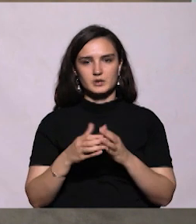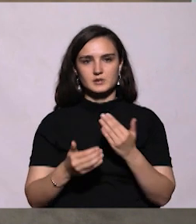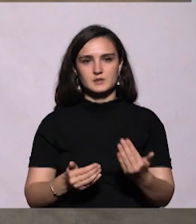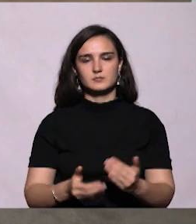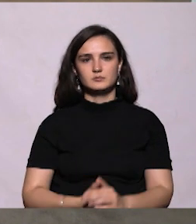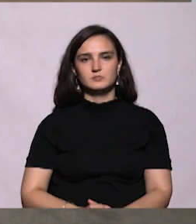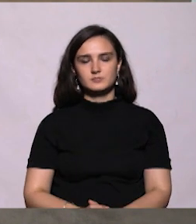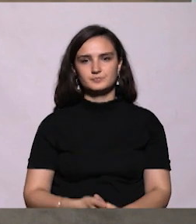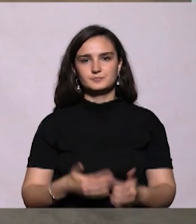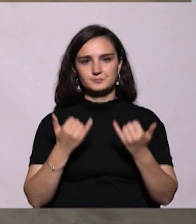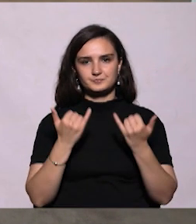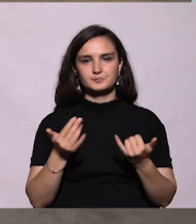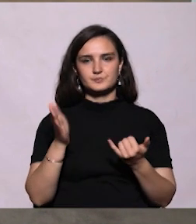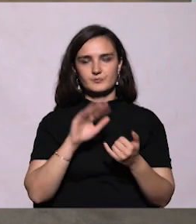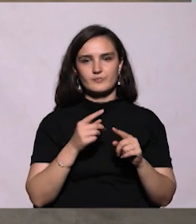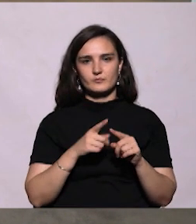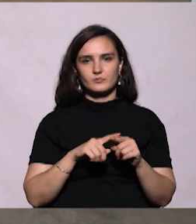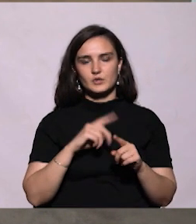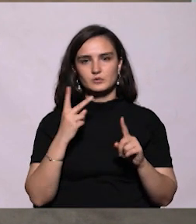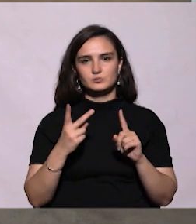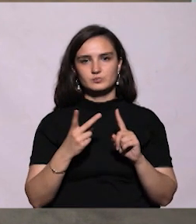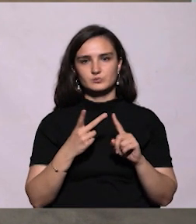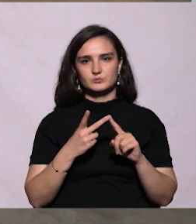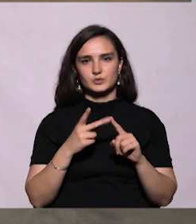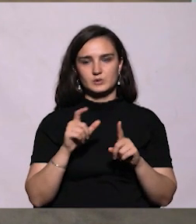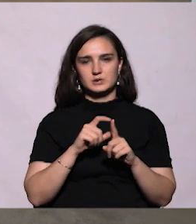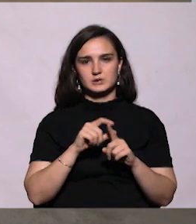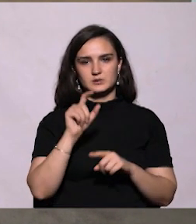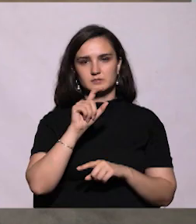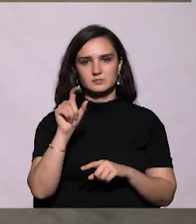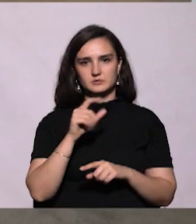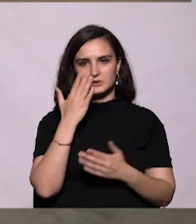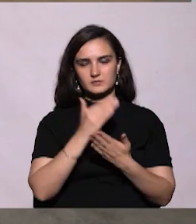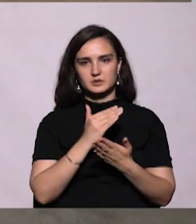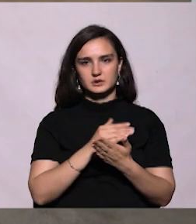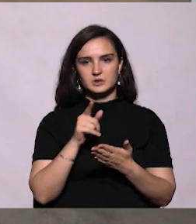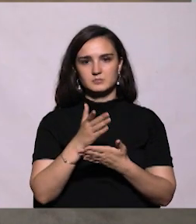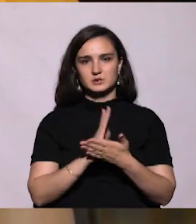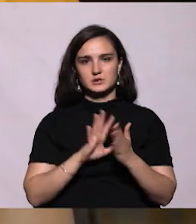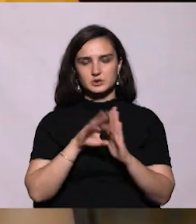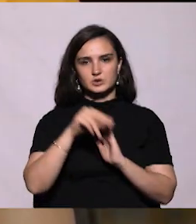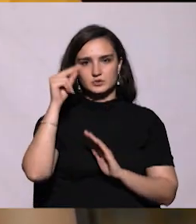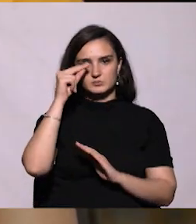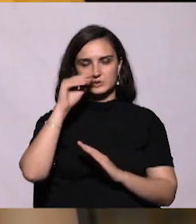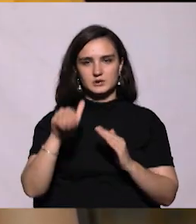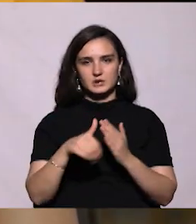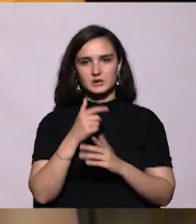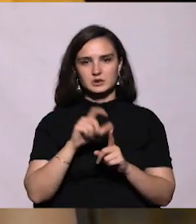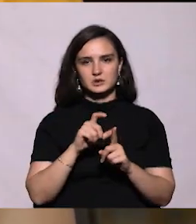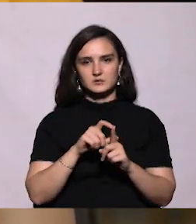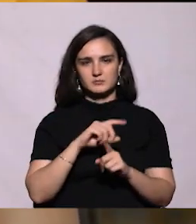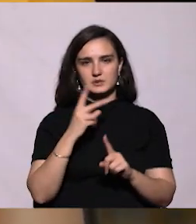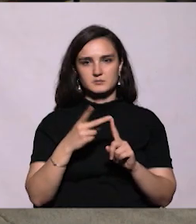Now, let's move on to our second set of vocabulary. გაკვეთილის ამ ნაწილში შევისწავლით ახალი სიტყვების მეორე